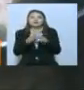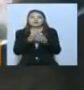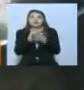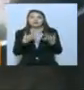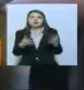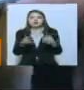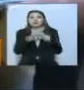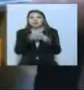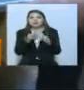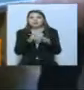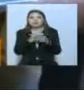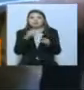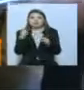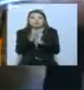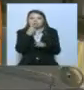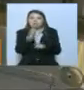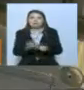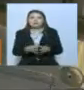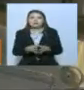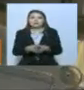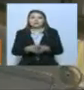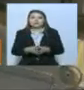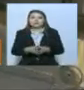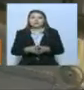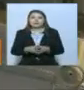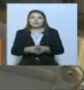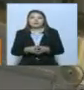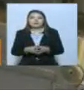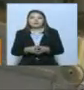вместе, но это только на первый взгляд.